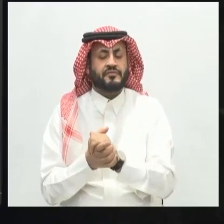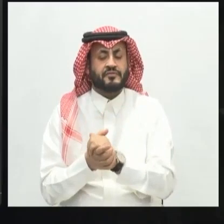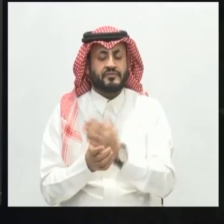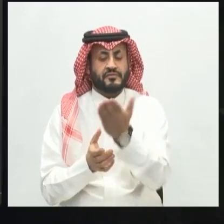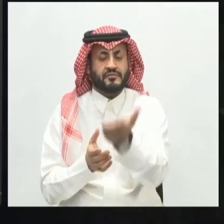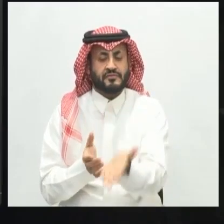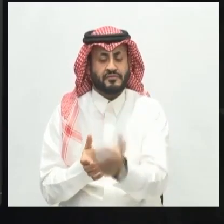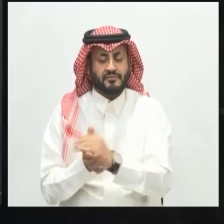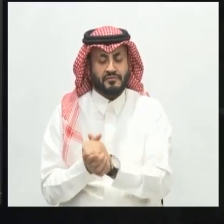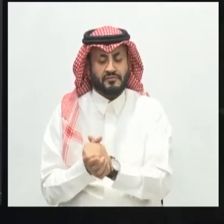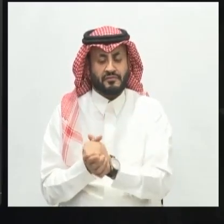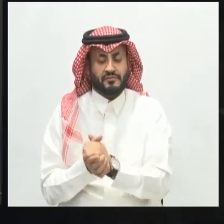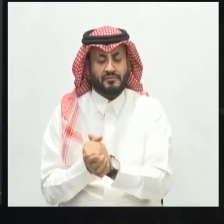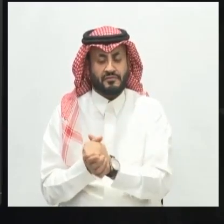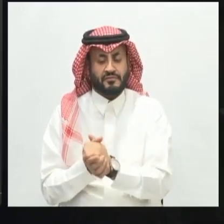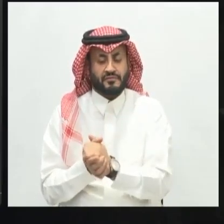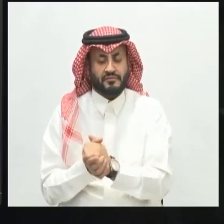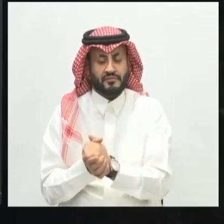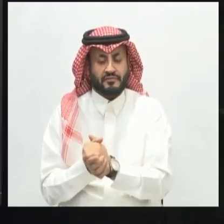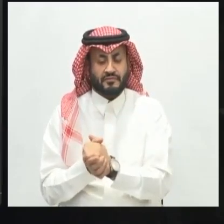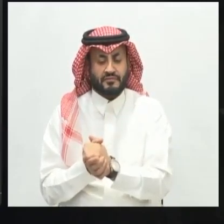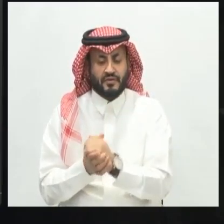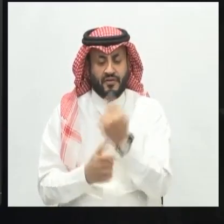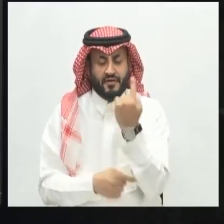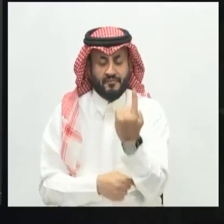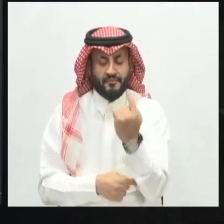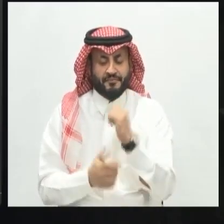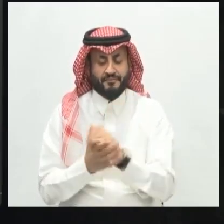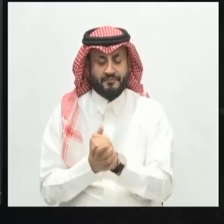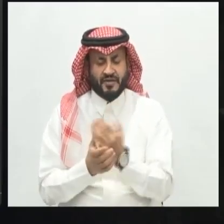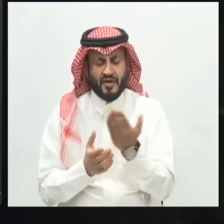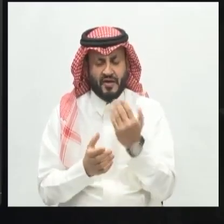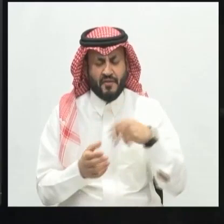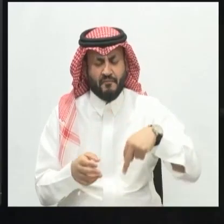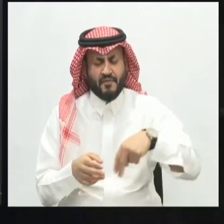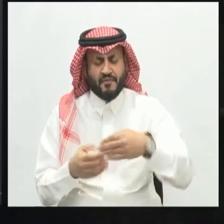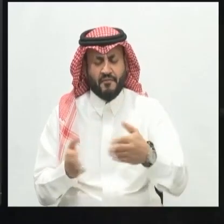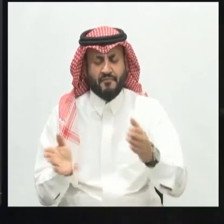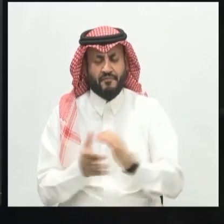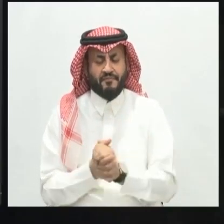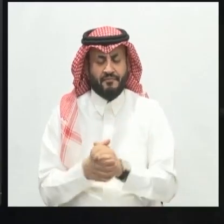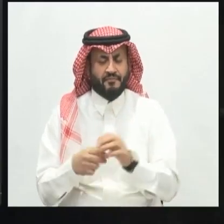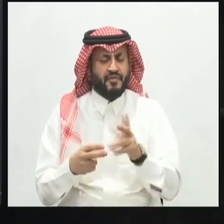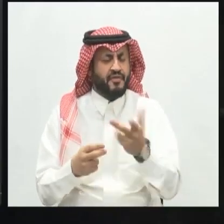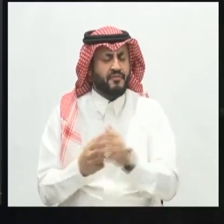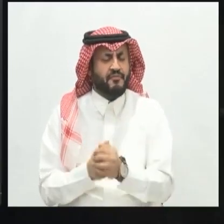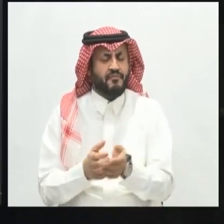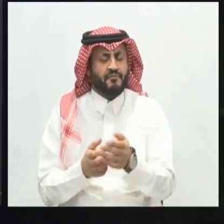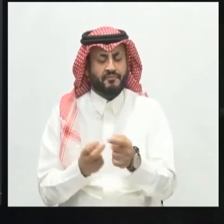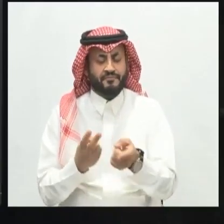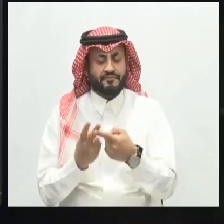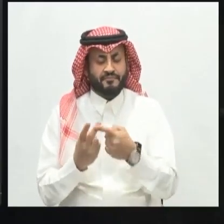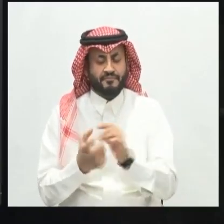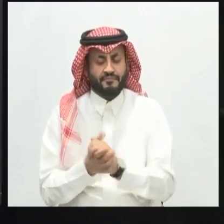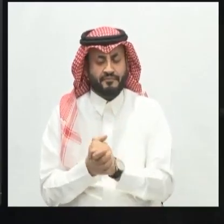المظاهر بارك الله فيكم مبدعين الاستئذان قبل الدخول ايضا بارك